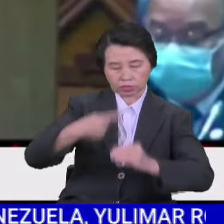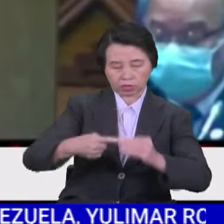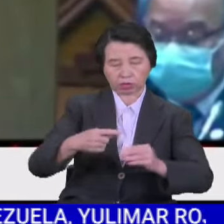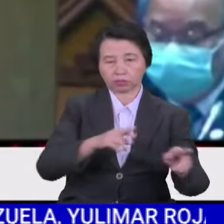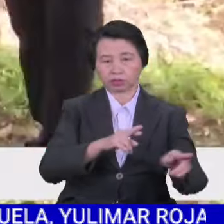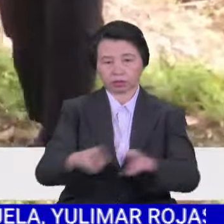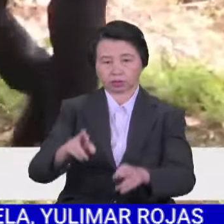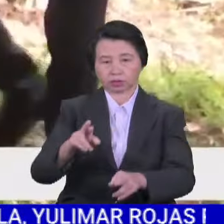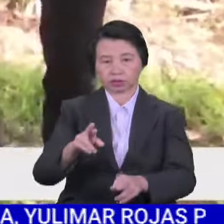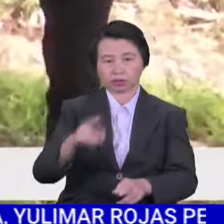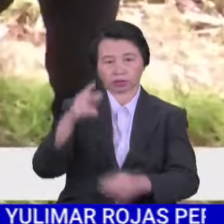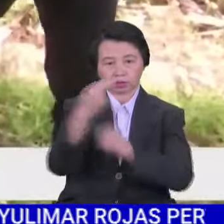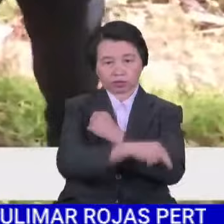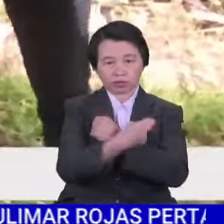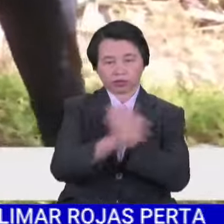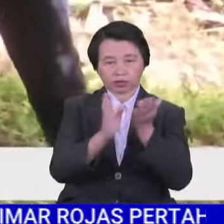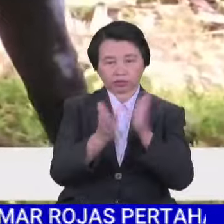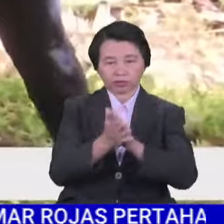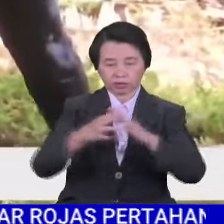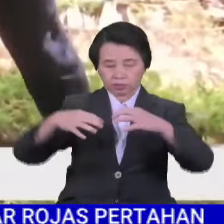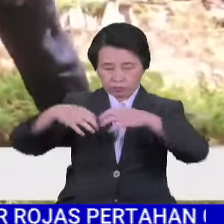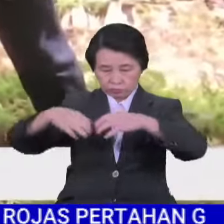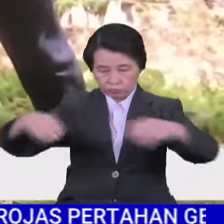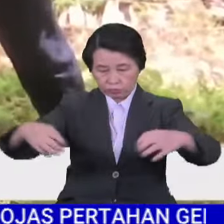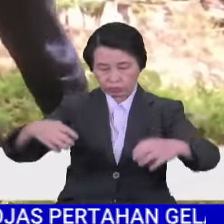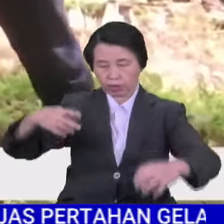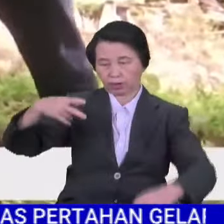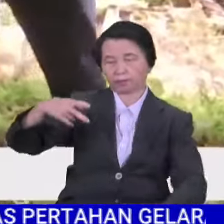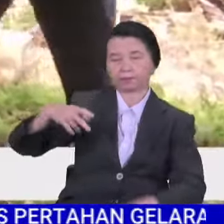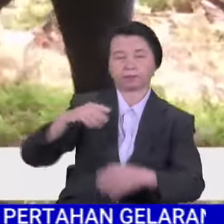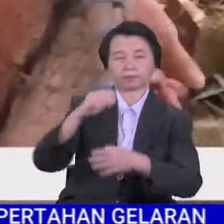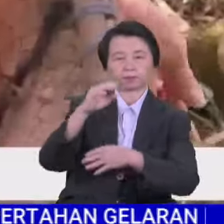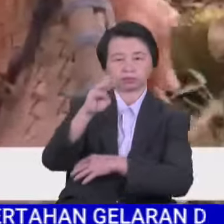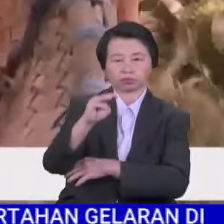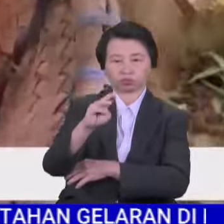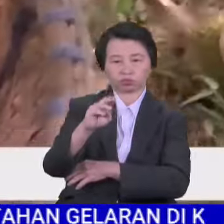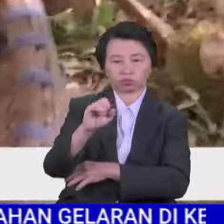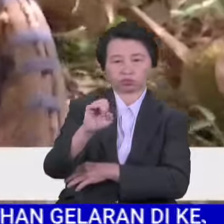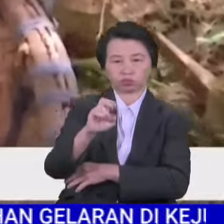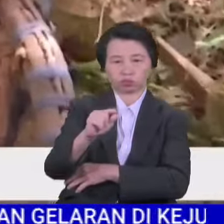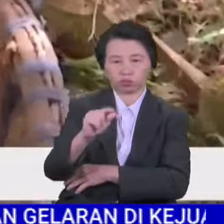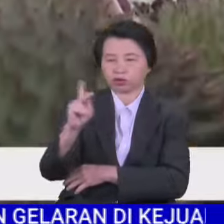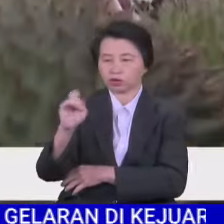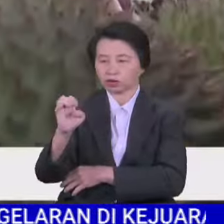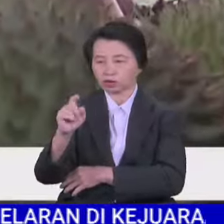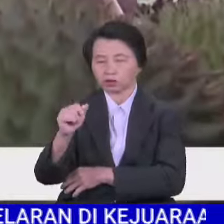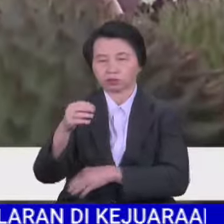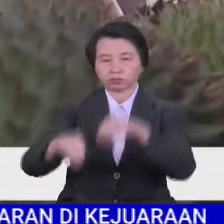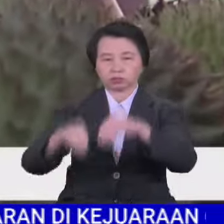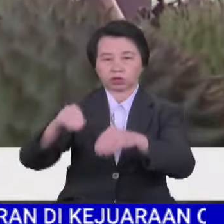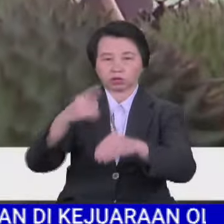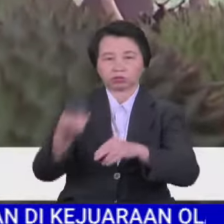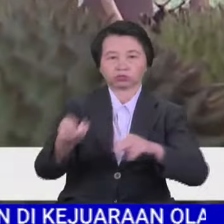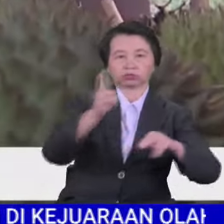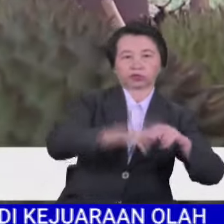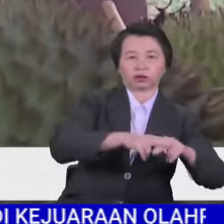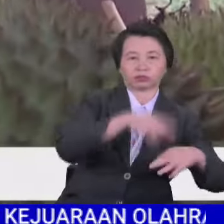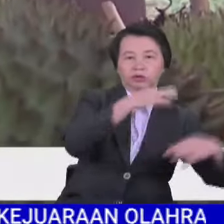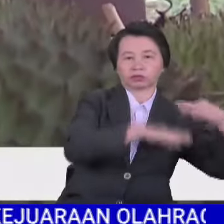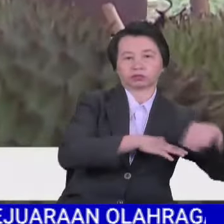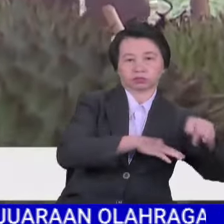rancangan kerajaan Negeri menjadikan durian premium seperti Musang King sebagai tanaman Menambah pendapatan